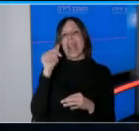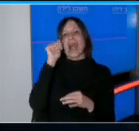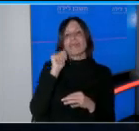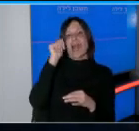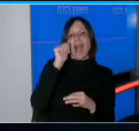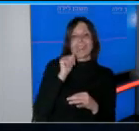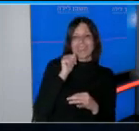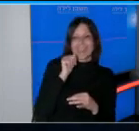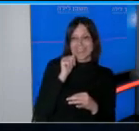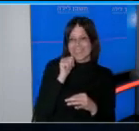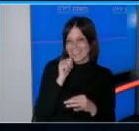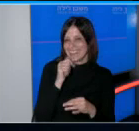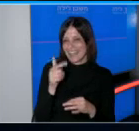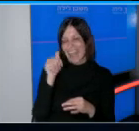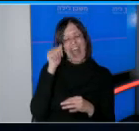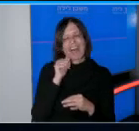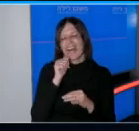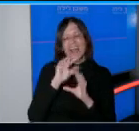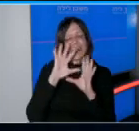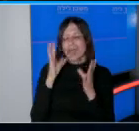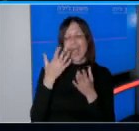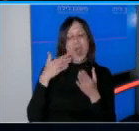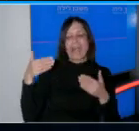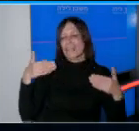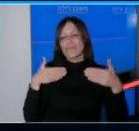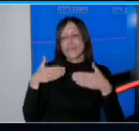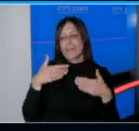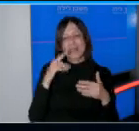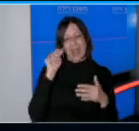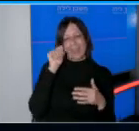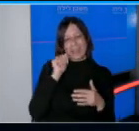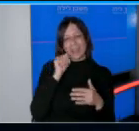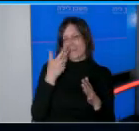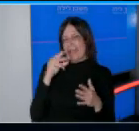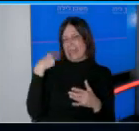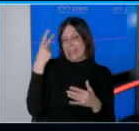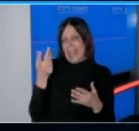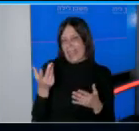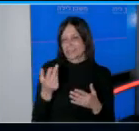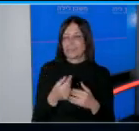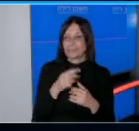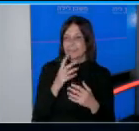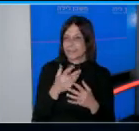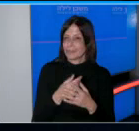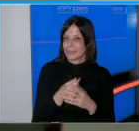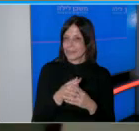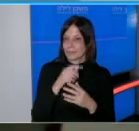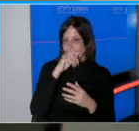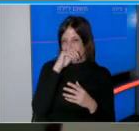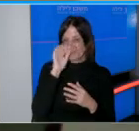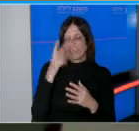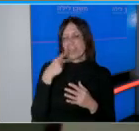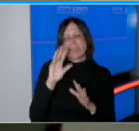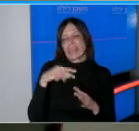לבן. לבן מכל הכיוונים. מה נהיה? תגידי, מה, מלחמת העולם? אני אגיד לך מה